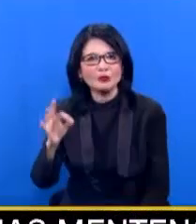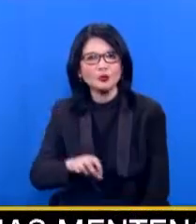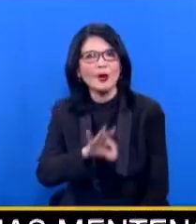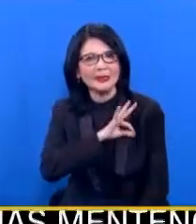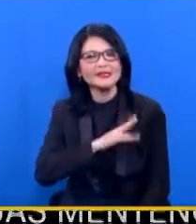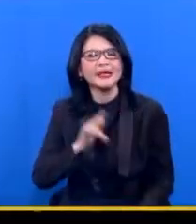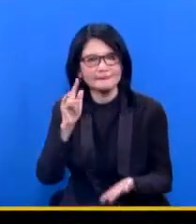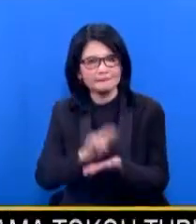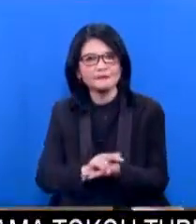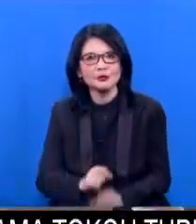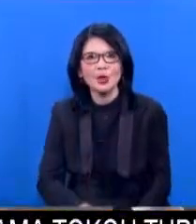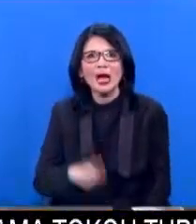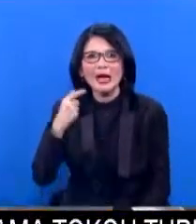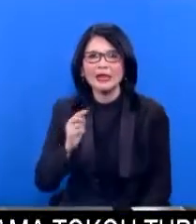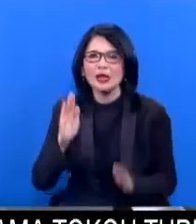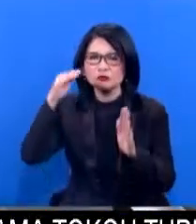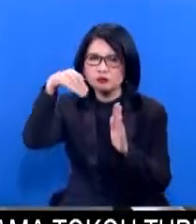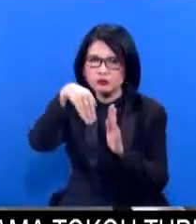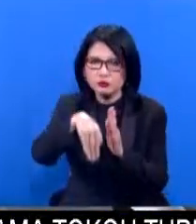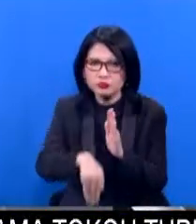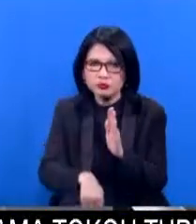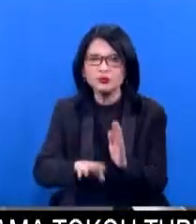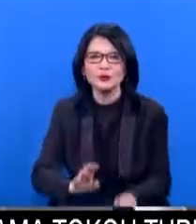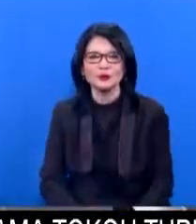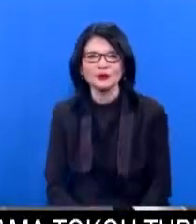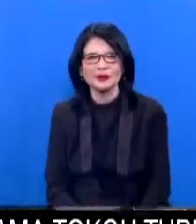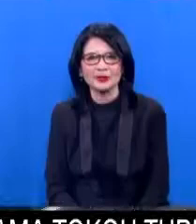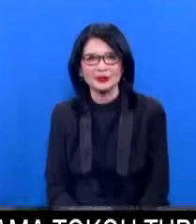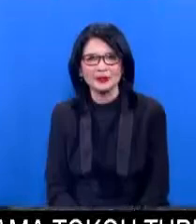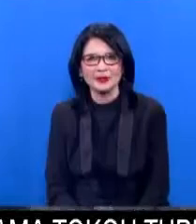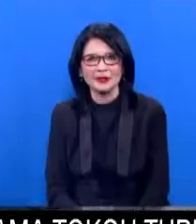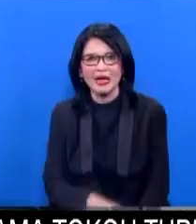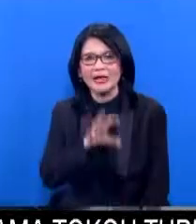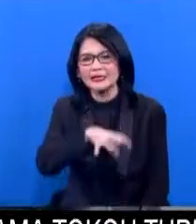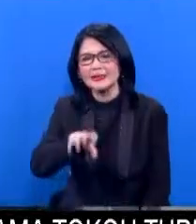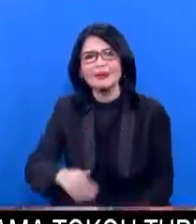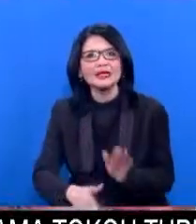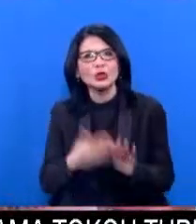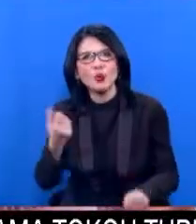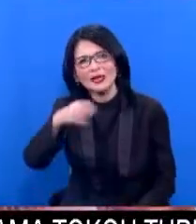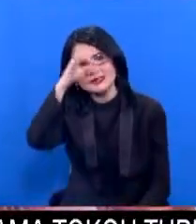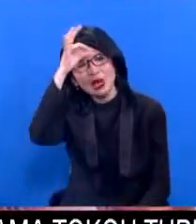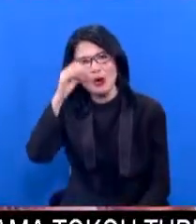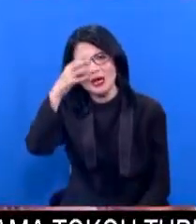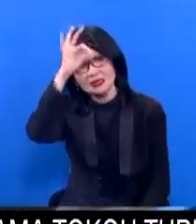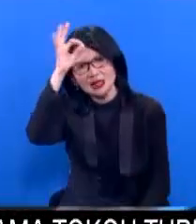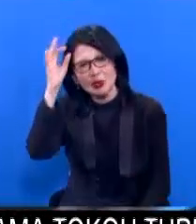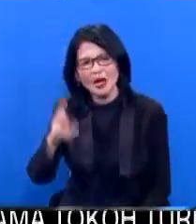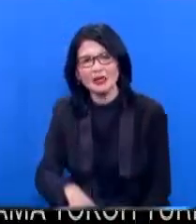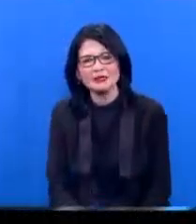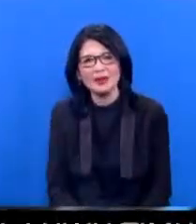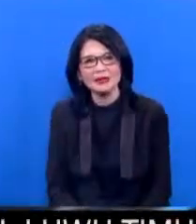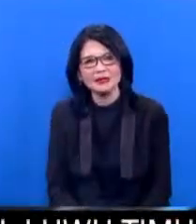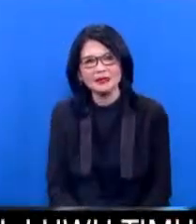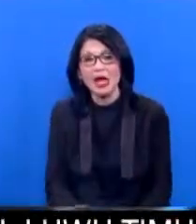Widodo mengingat adanya penurunan kasus penularan dan kasus aktif COVID-19 di wilayah luar Jawa dan Bali. Meski